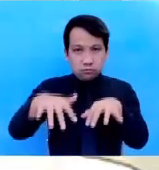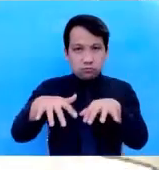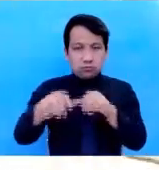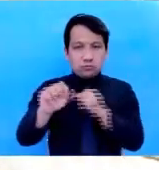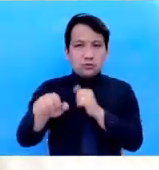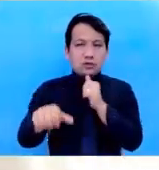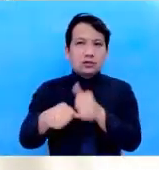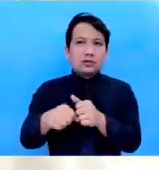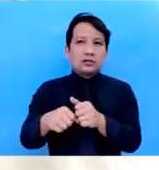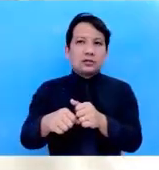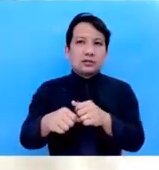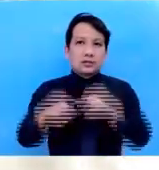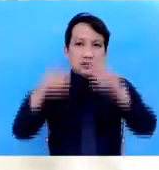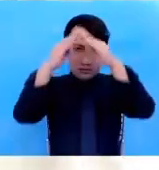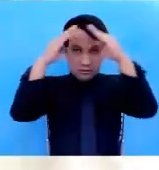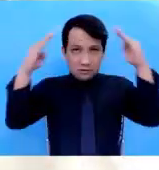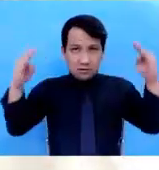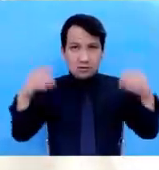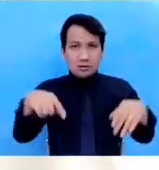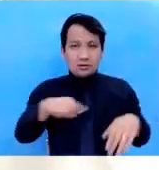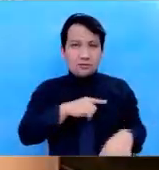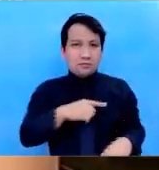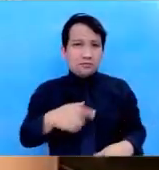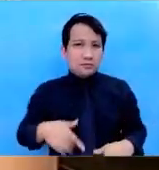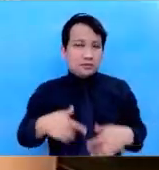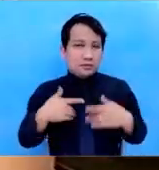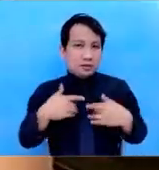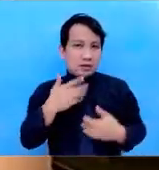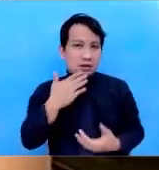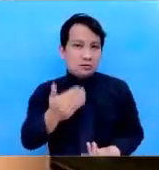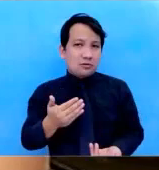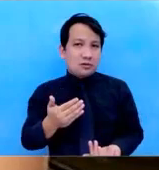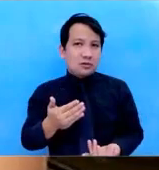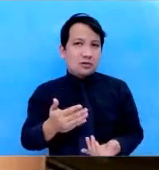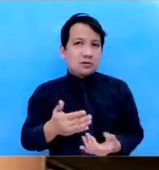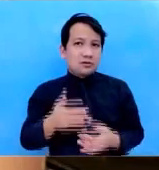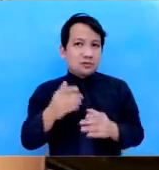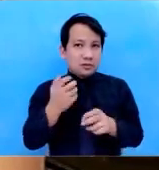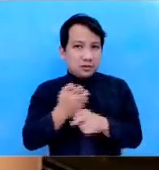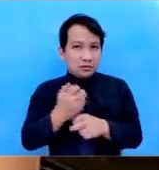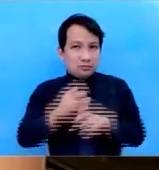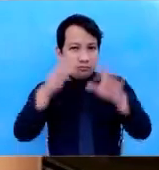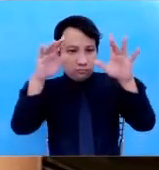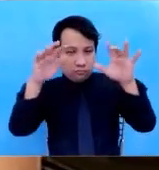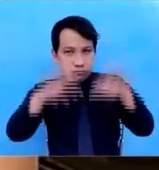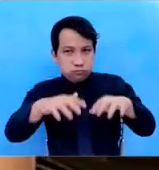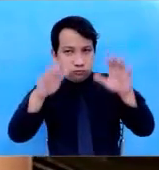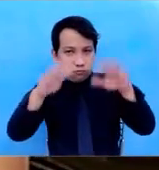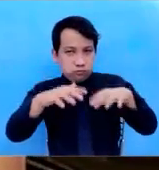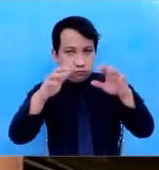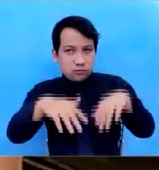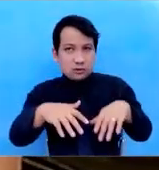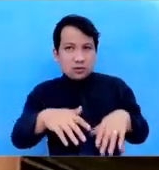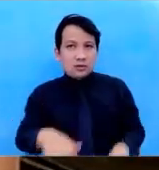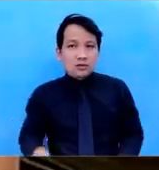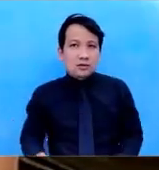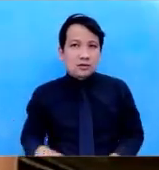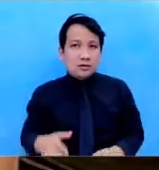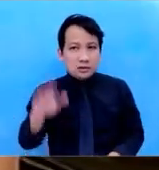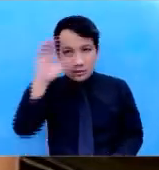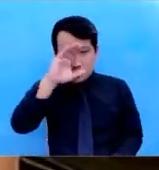kandilang pananggalang. Ang pinakamahirap lang dahil pagka nag-uunulan, umuulan, nag-aaral kami ng masilungan,